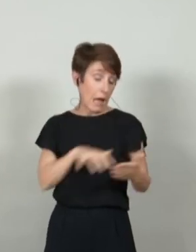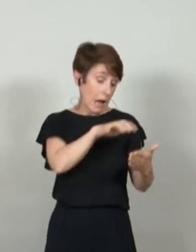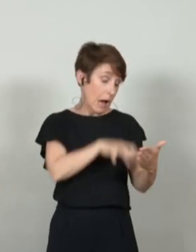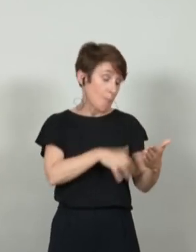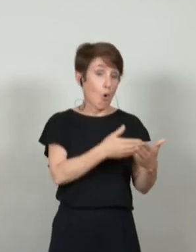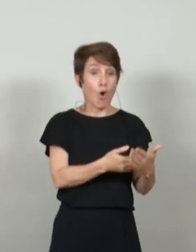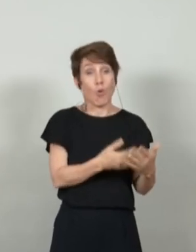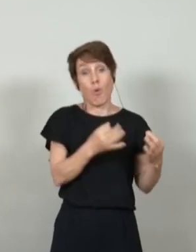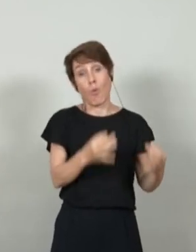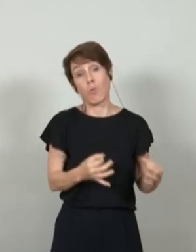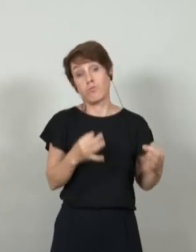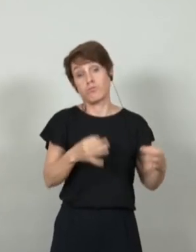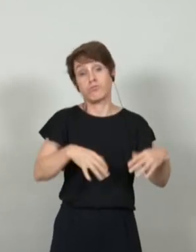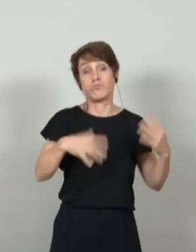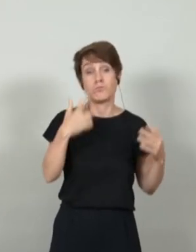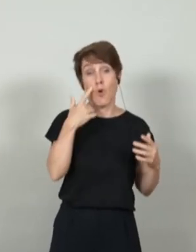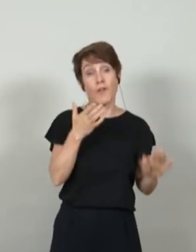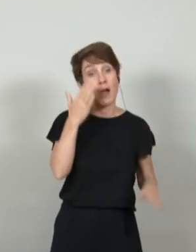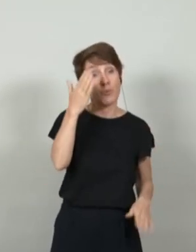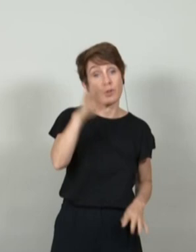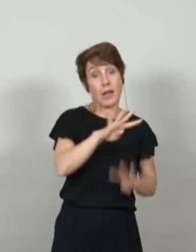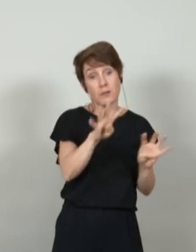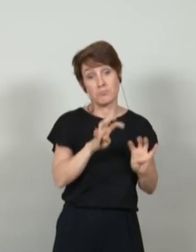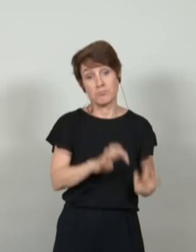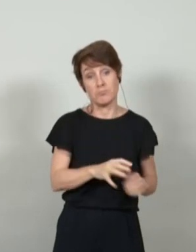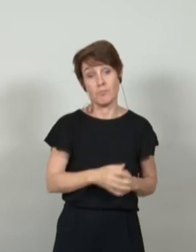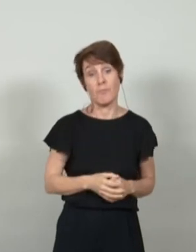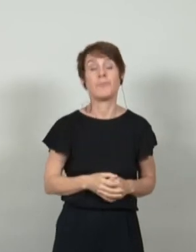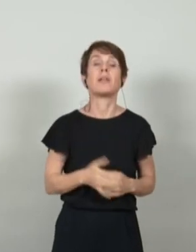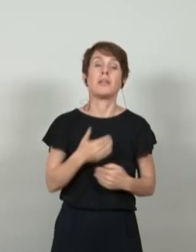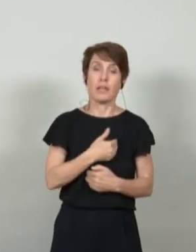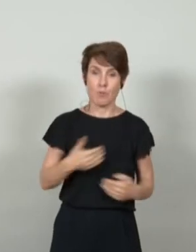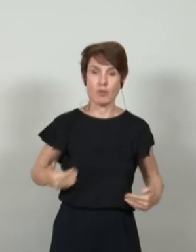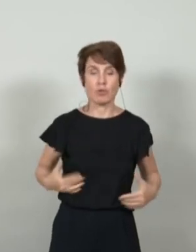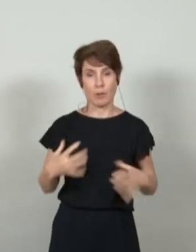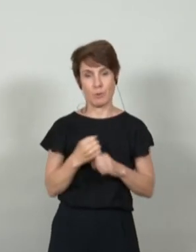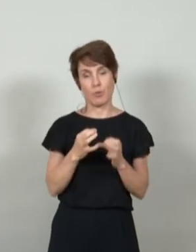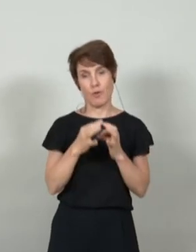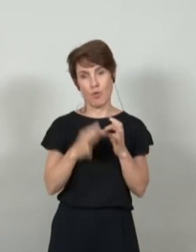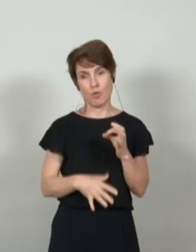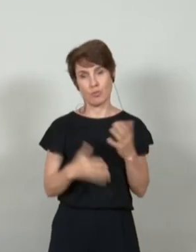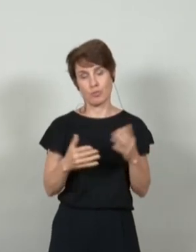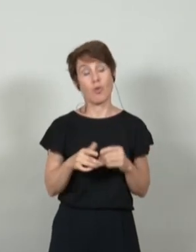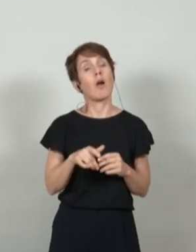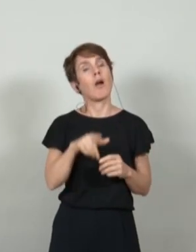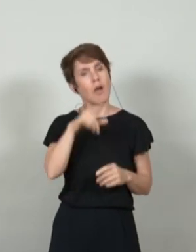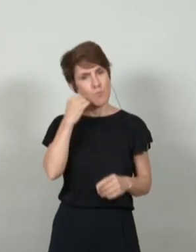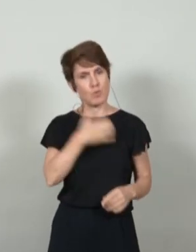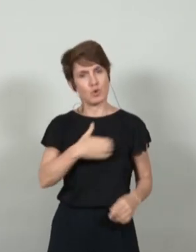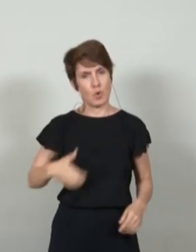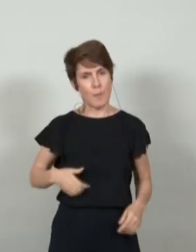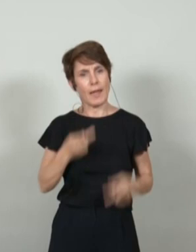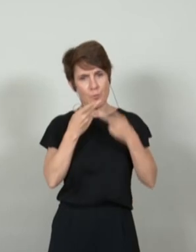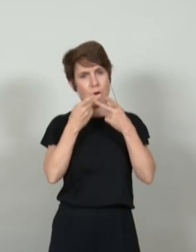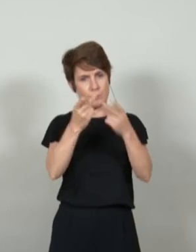on verra pour la suite et donc ce que je voulais dire là-dessus je termine là-dessus c'est à Monsieur le Maire que je voudrais adresser un petit peu